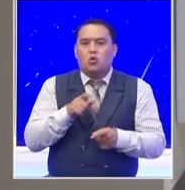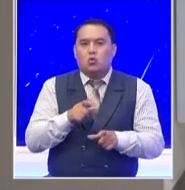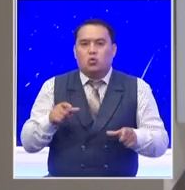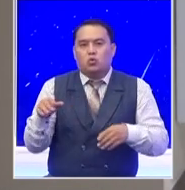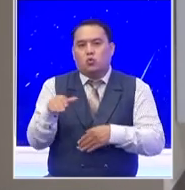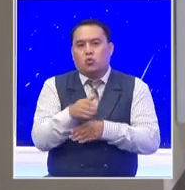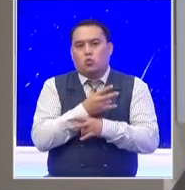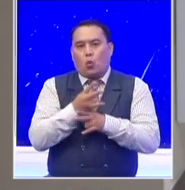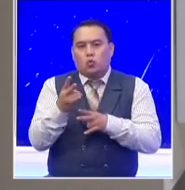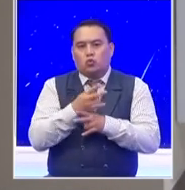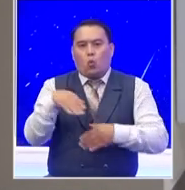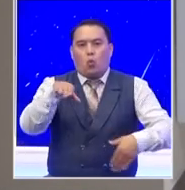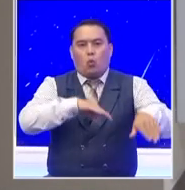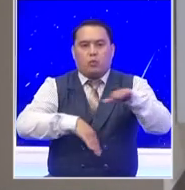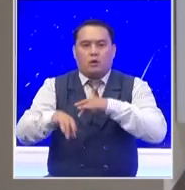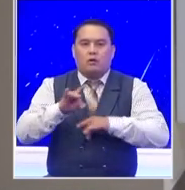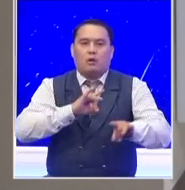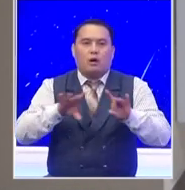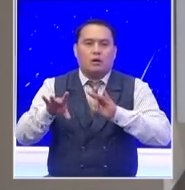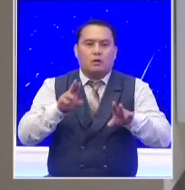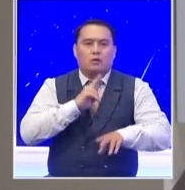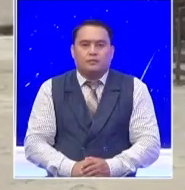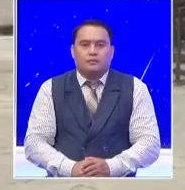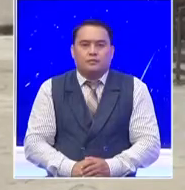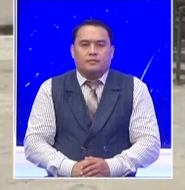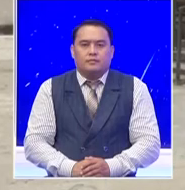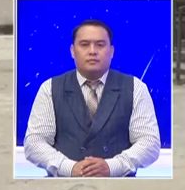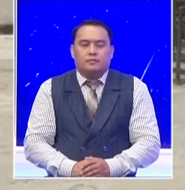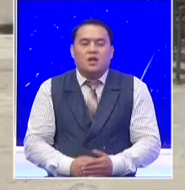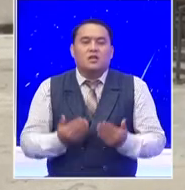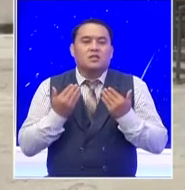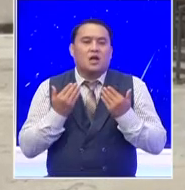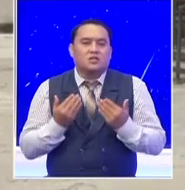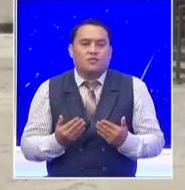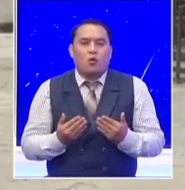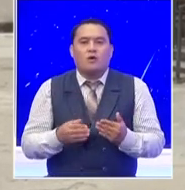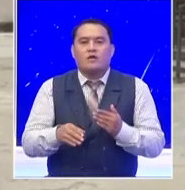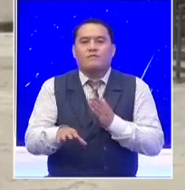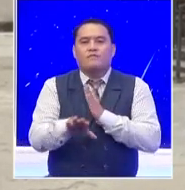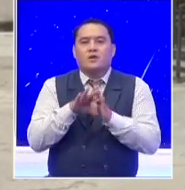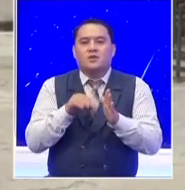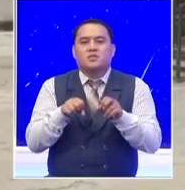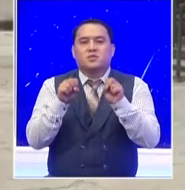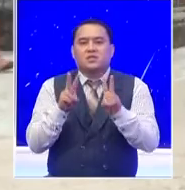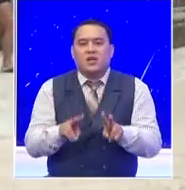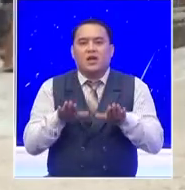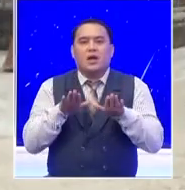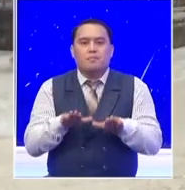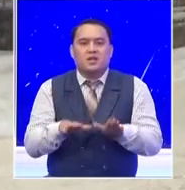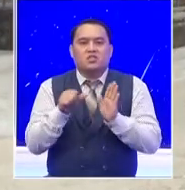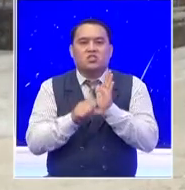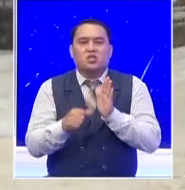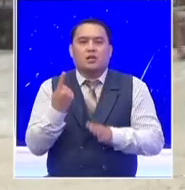ночью купаются, с ними проводят разъяснительную работу. На сегодняшний день определено 61 разрешенное место